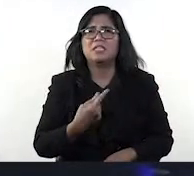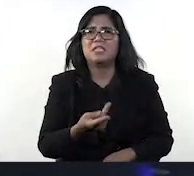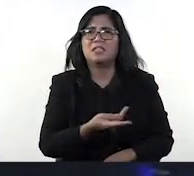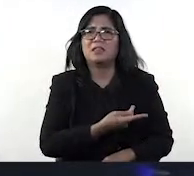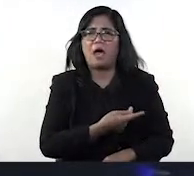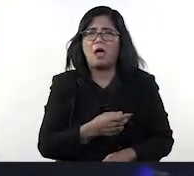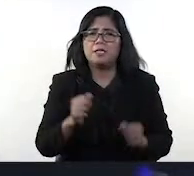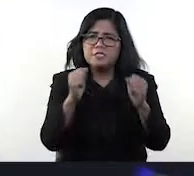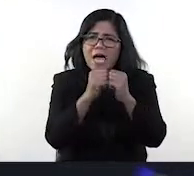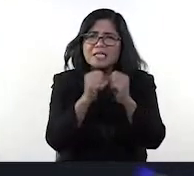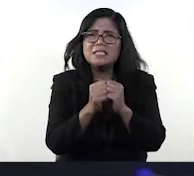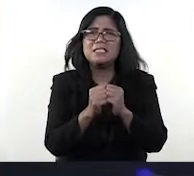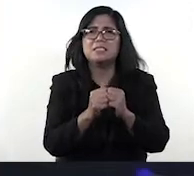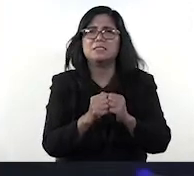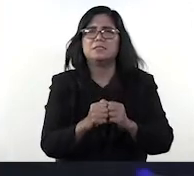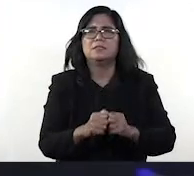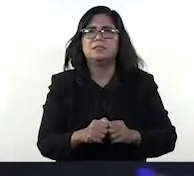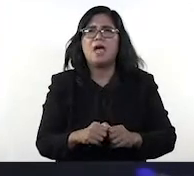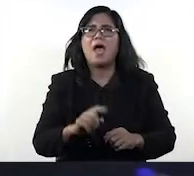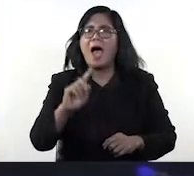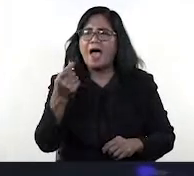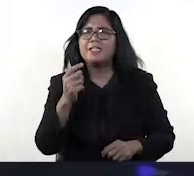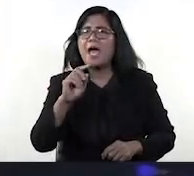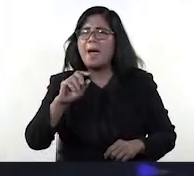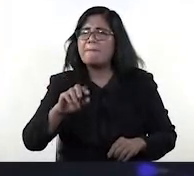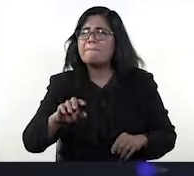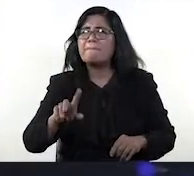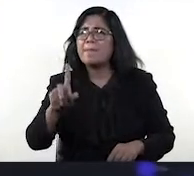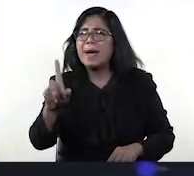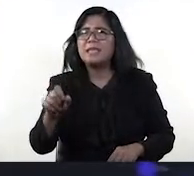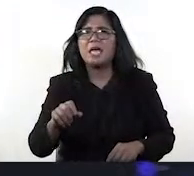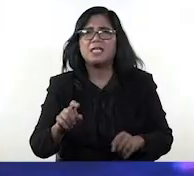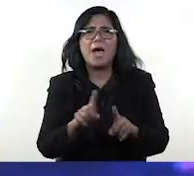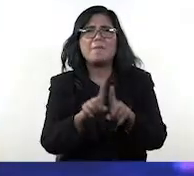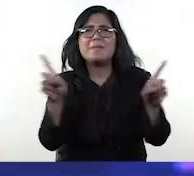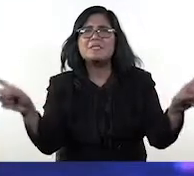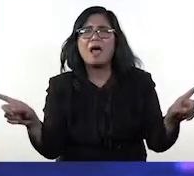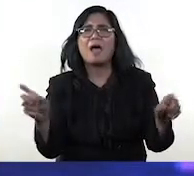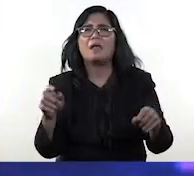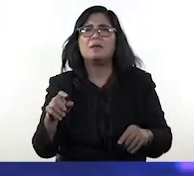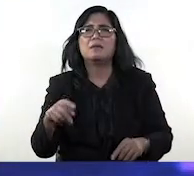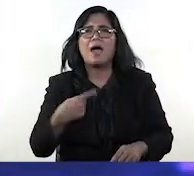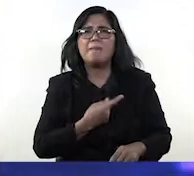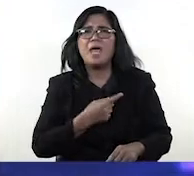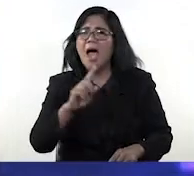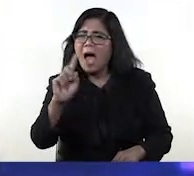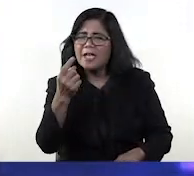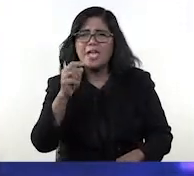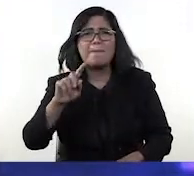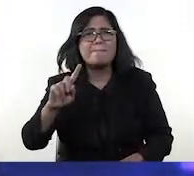Hai kalau kita sudah janji tak hanya maut yang bisa memisahkan kami hanya maut